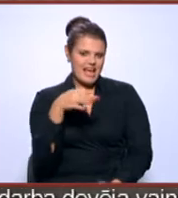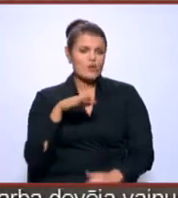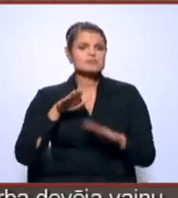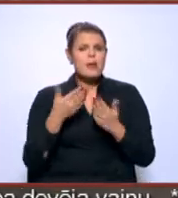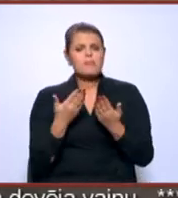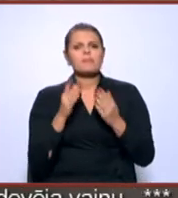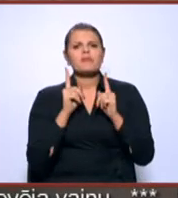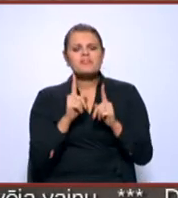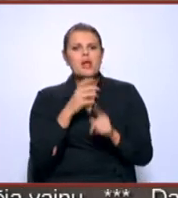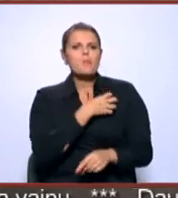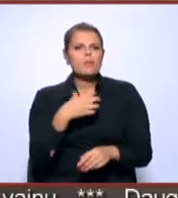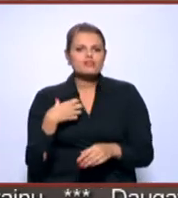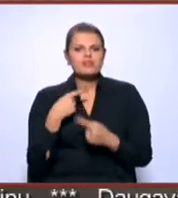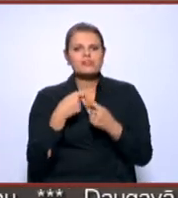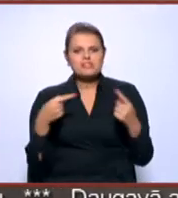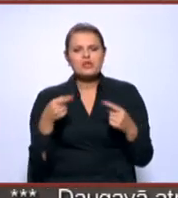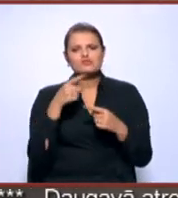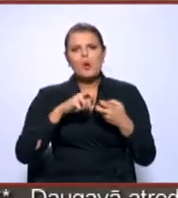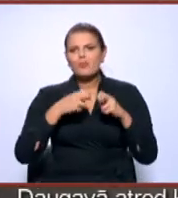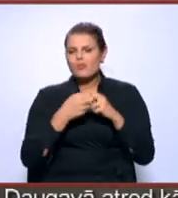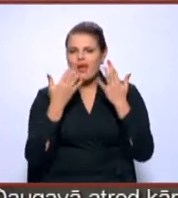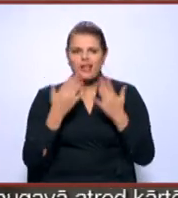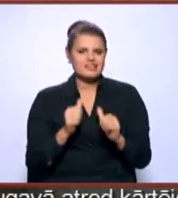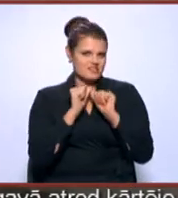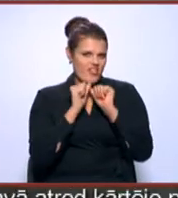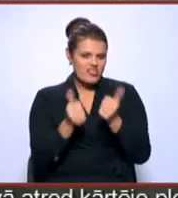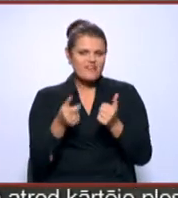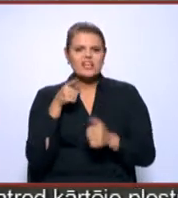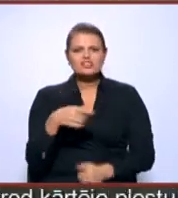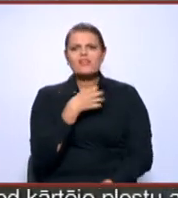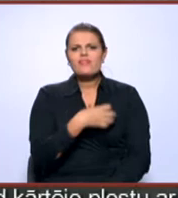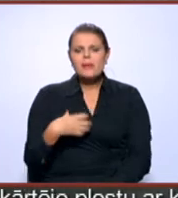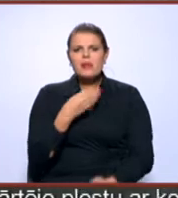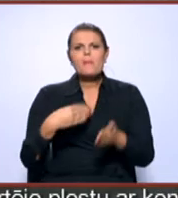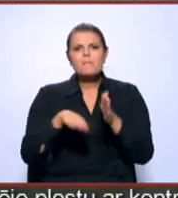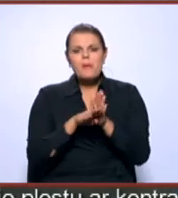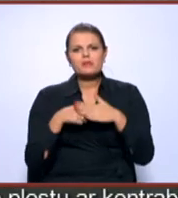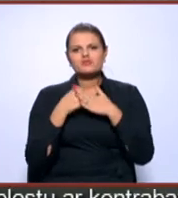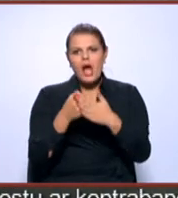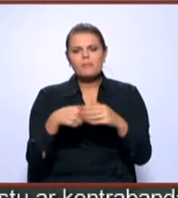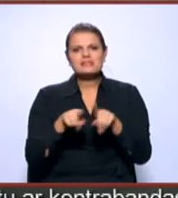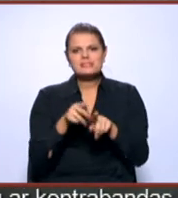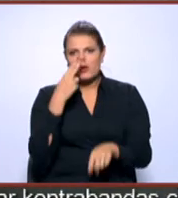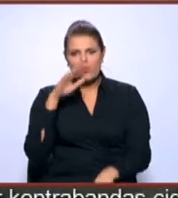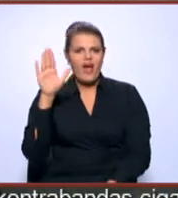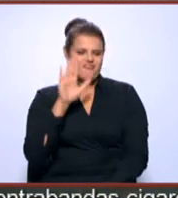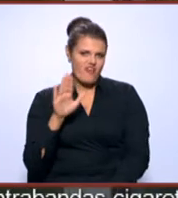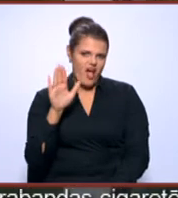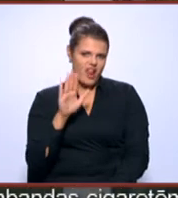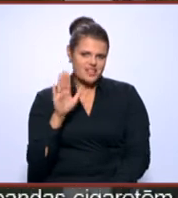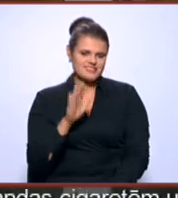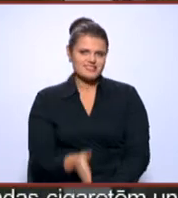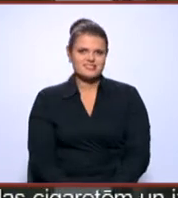ar pašvaldības līdzekļiem šo problēmu atrisināt nevar. Te nepieciešams papildus atbalsts arī no valsts puses.